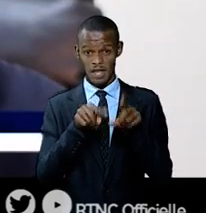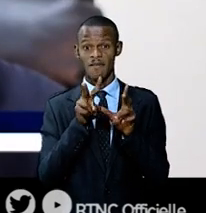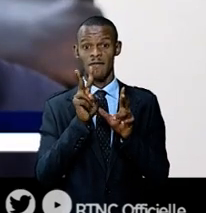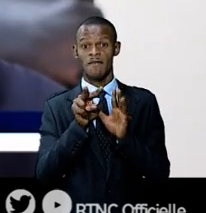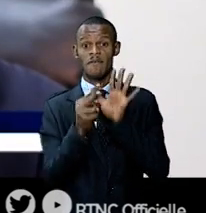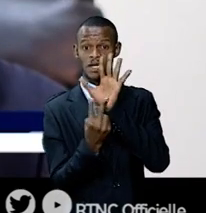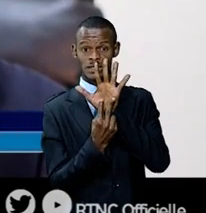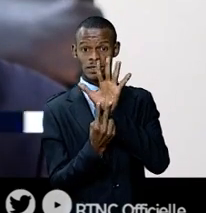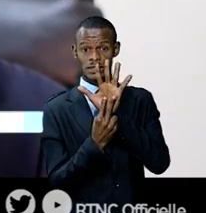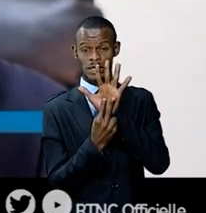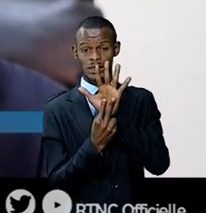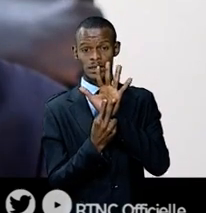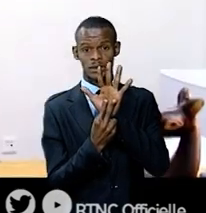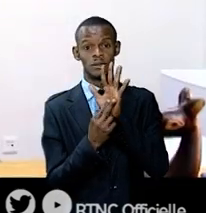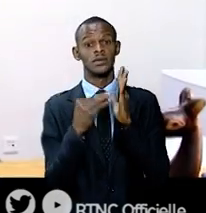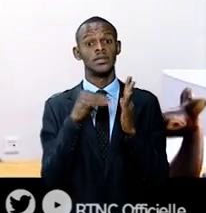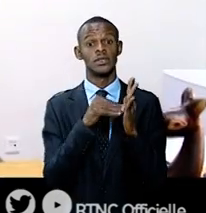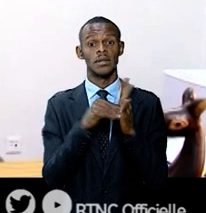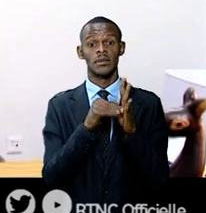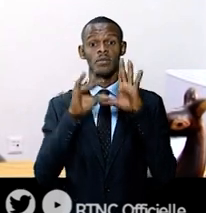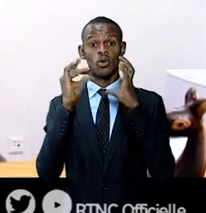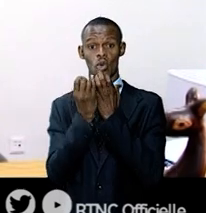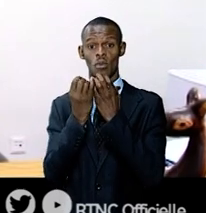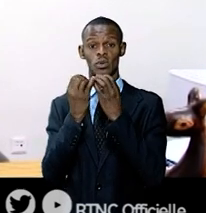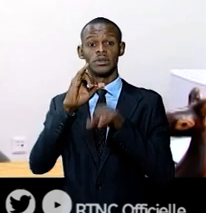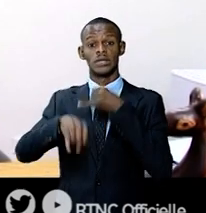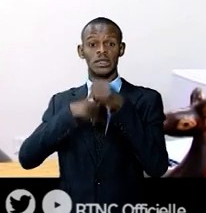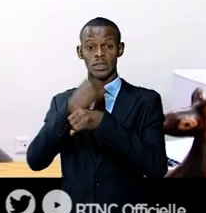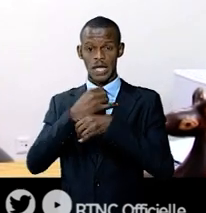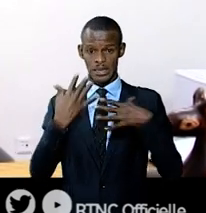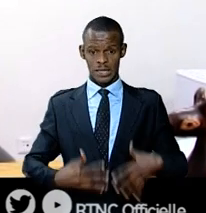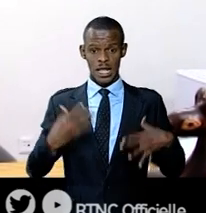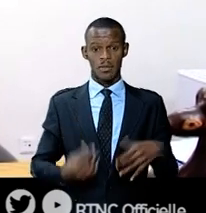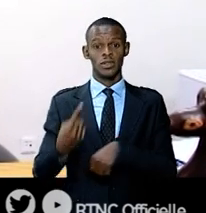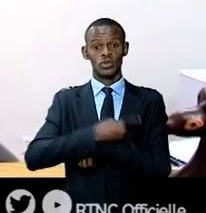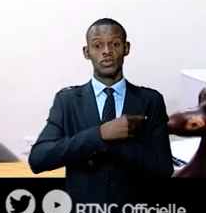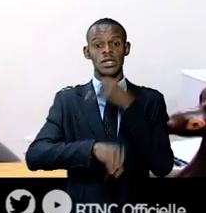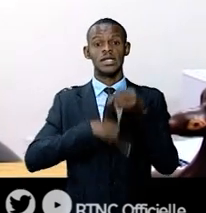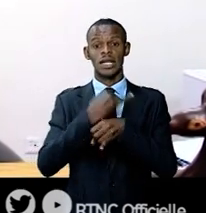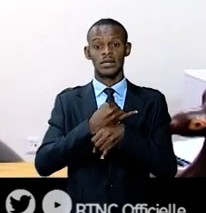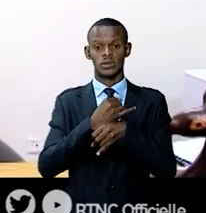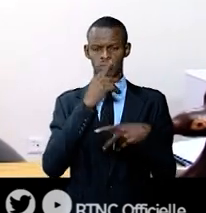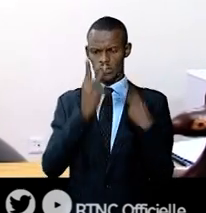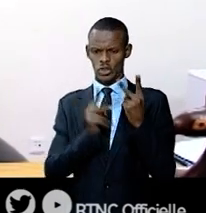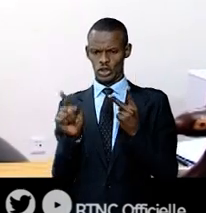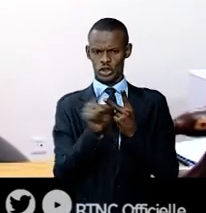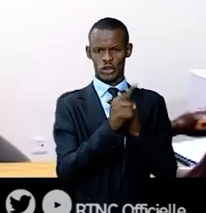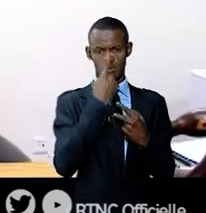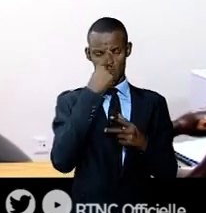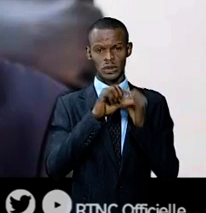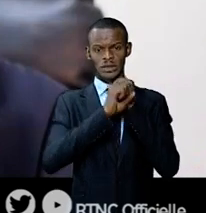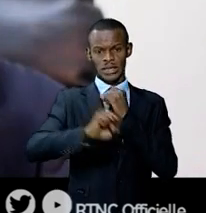communauté internationale célèbre la Journée mondiale du tourisme en vue de sensibiliser l'opinion publique, les décideurs ainsi que les